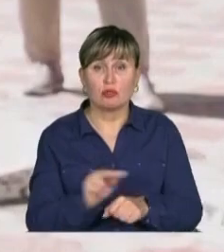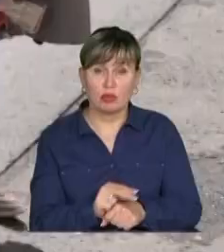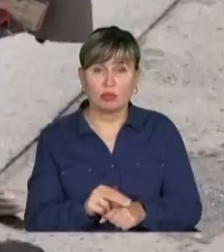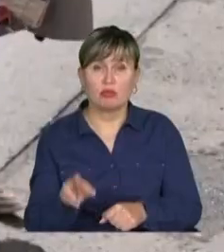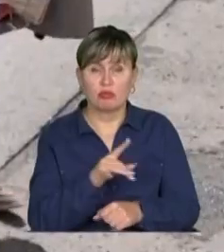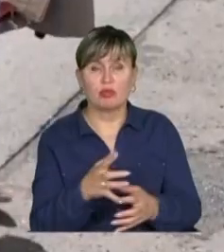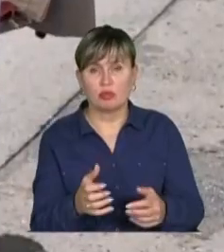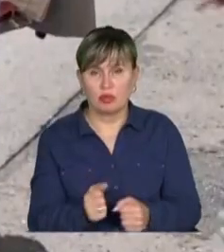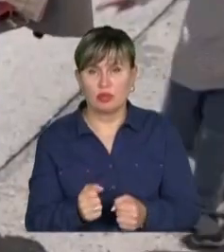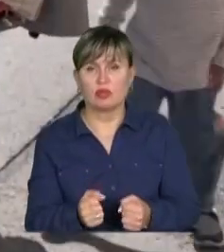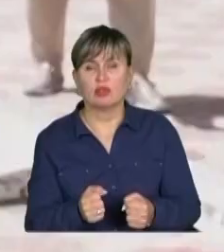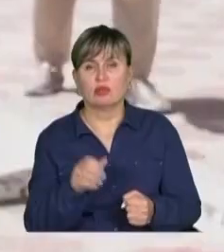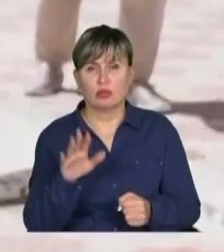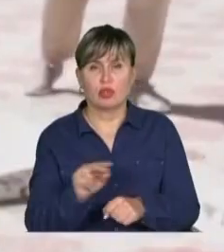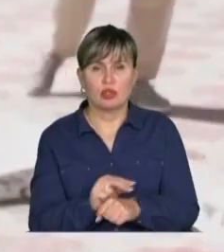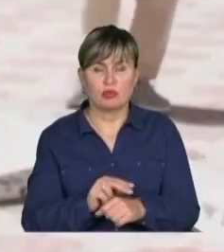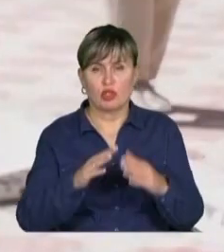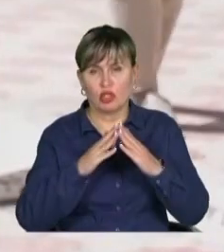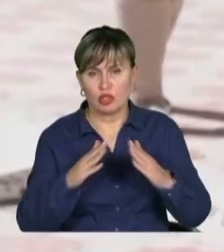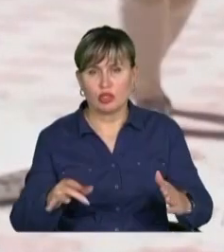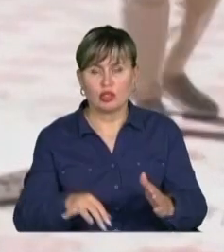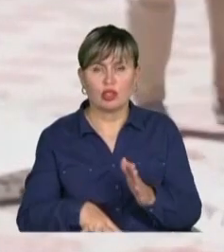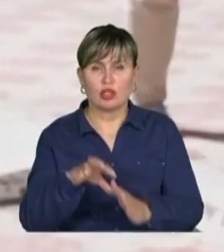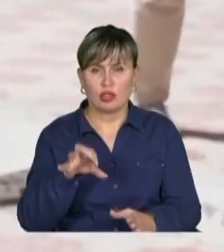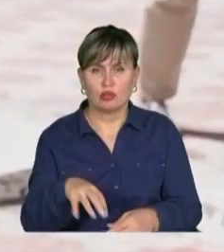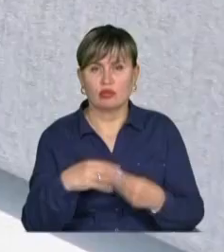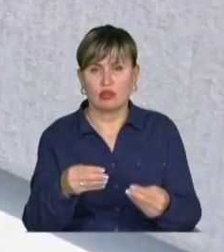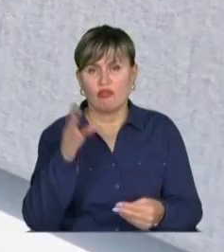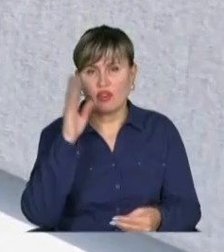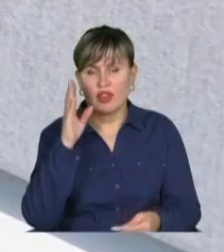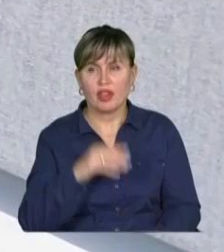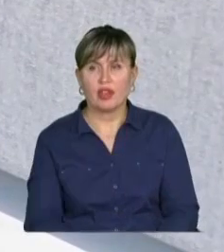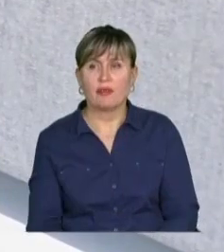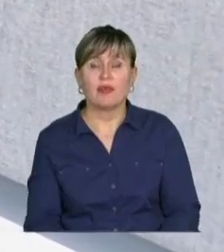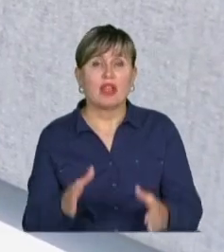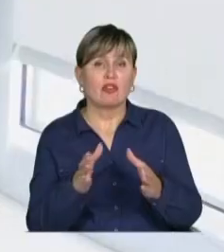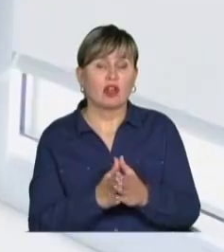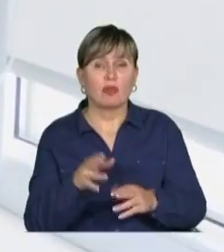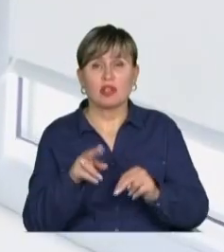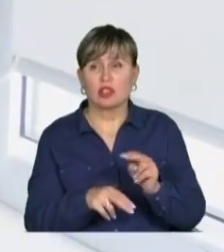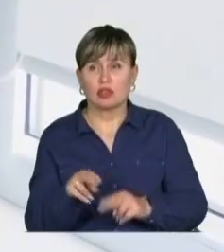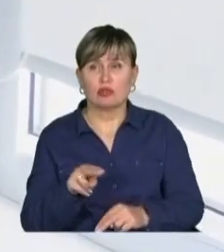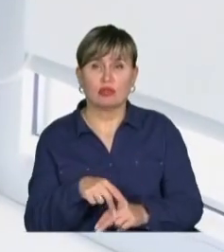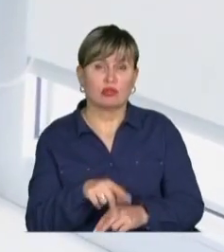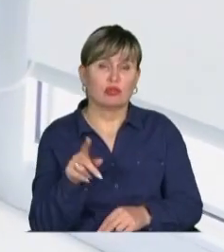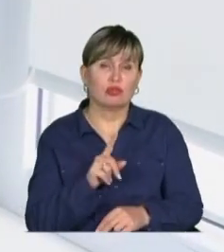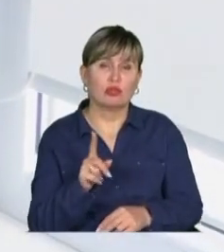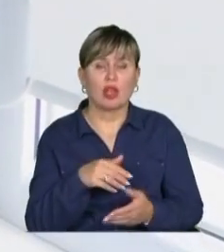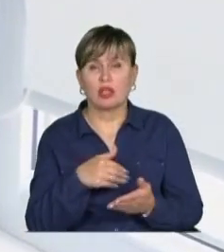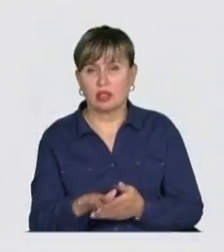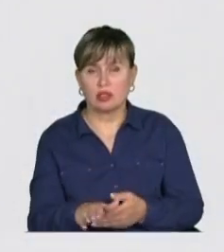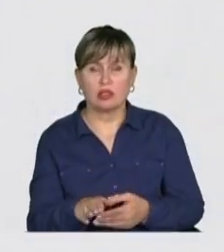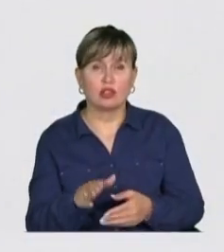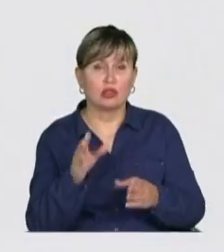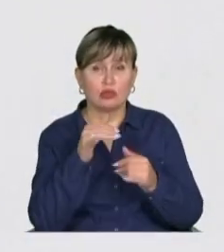бы приняли на баланс. Пусть отремонтируют крышу и насосы, подающие питьевую воду. В компании застройщика комментировать что-либо отказались. Не